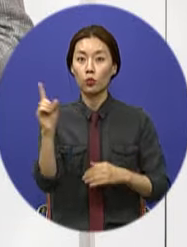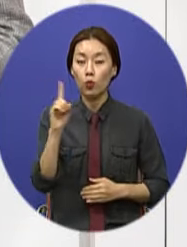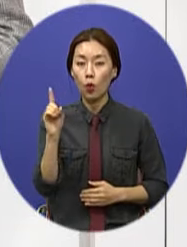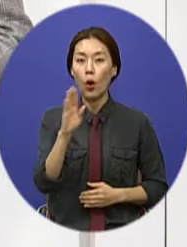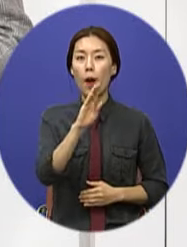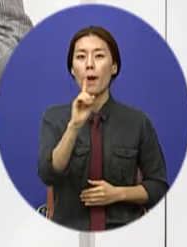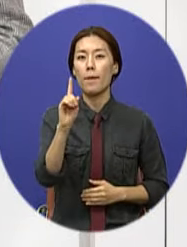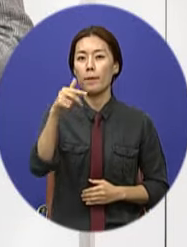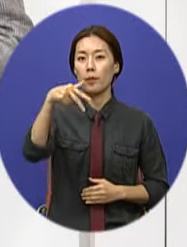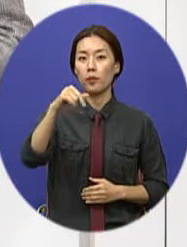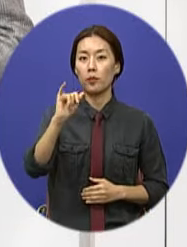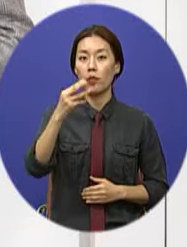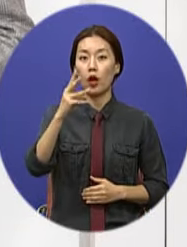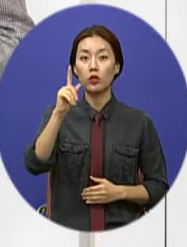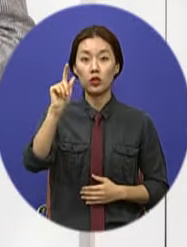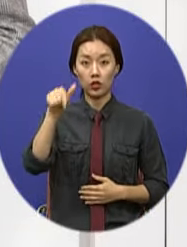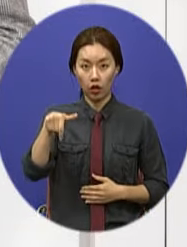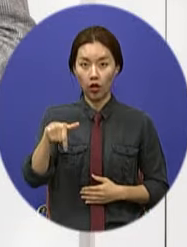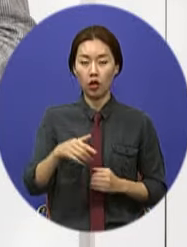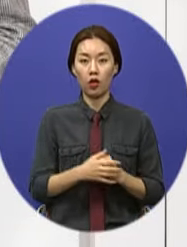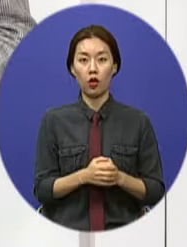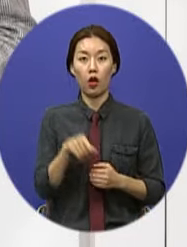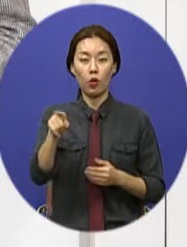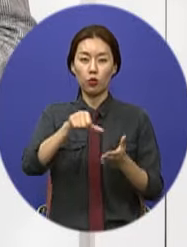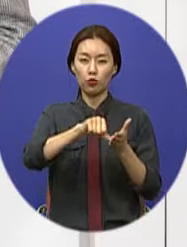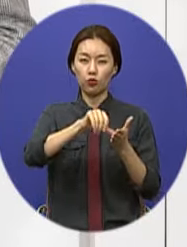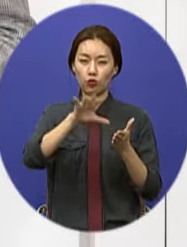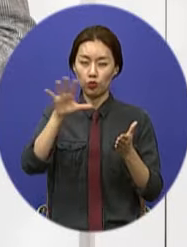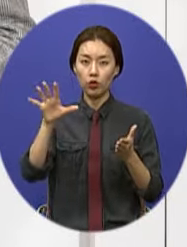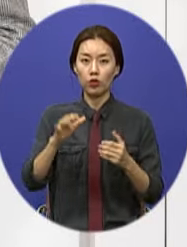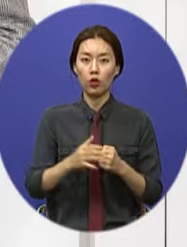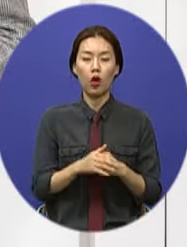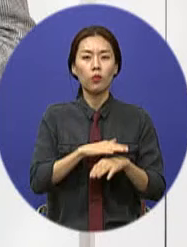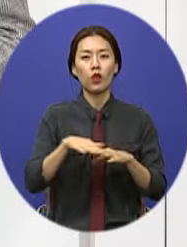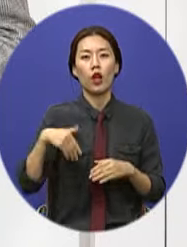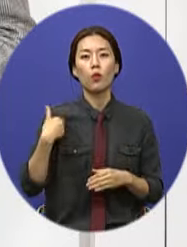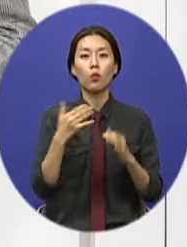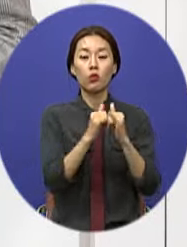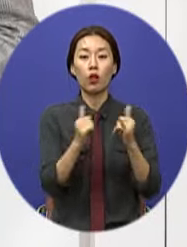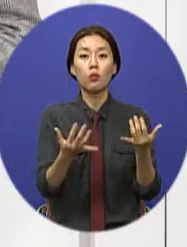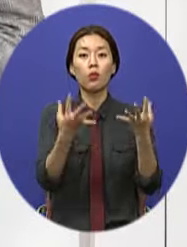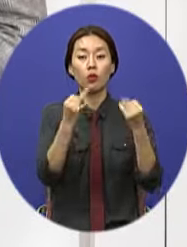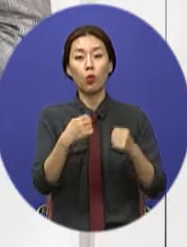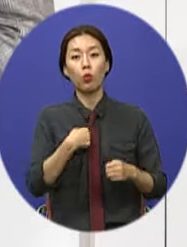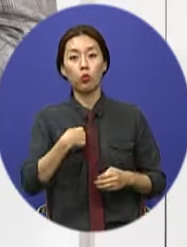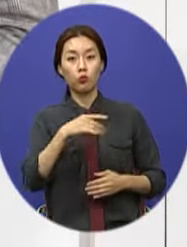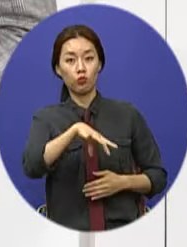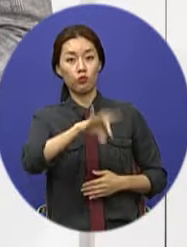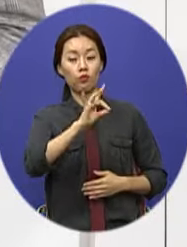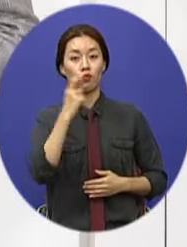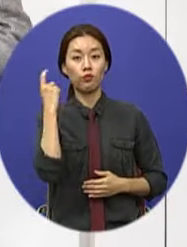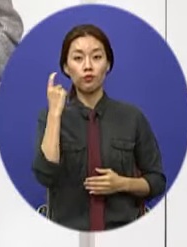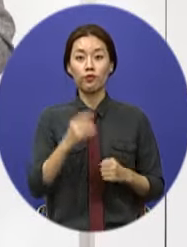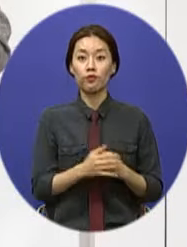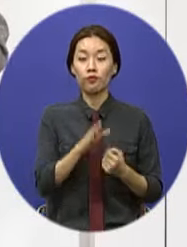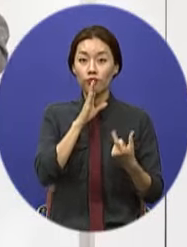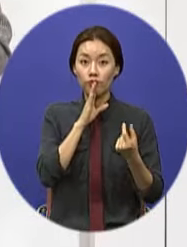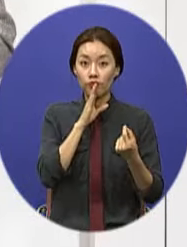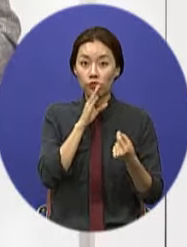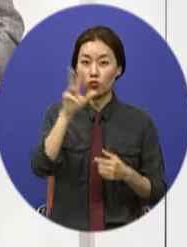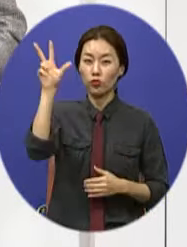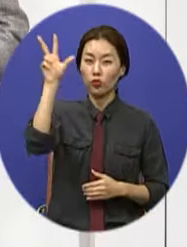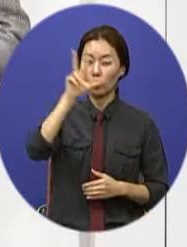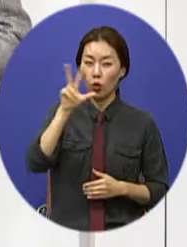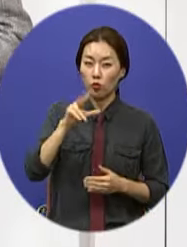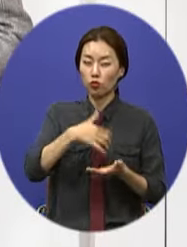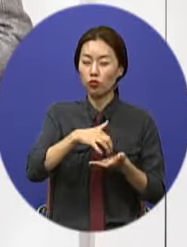바지락. 바지락. 바지락. 예, 바지락이 유명한지는 모르시는 분들이 혹한 그러게요. 저도 계시더라고요. 처음 알았네요. 그 생산량이 굉장히